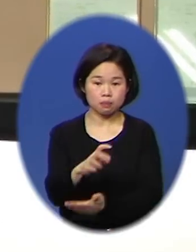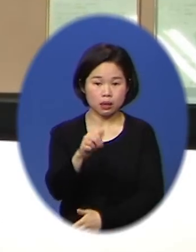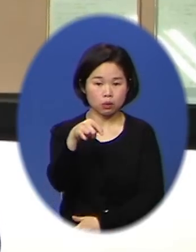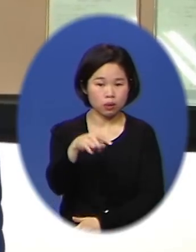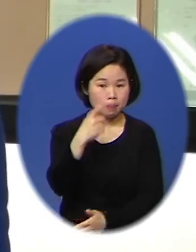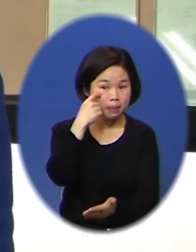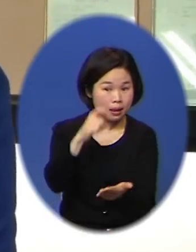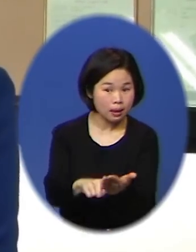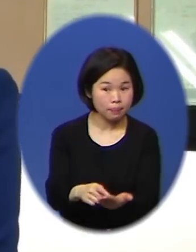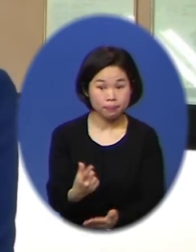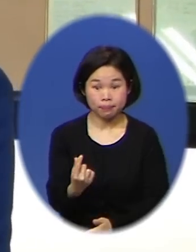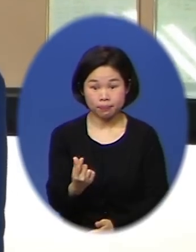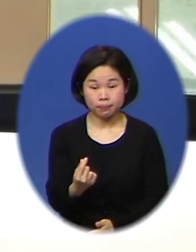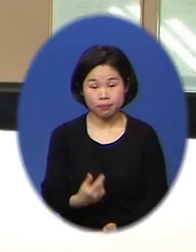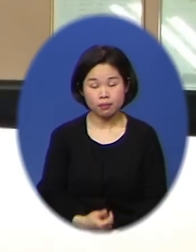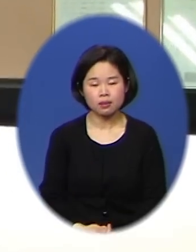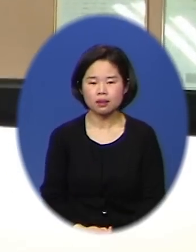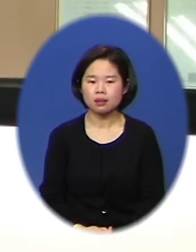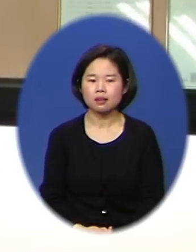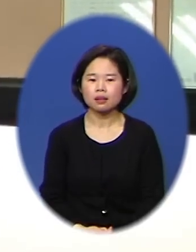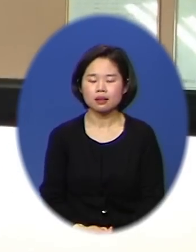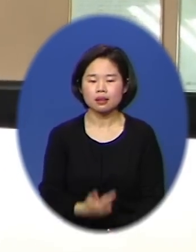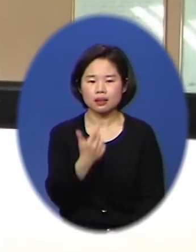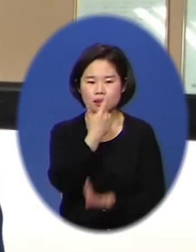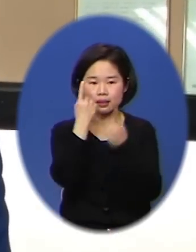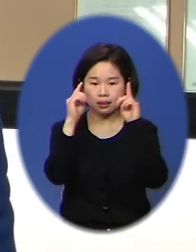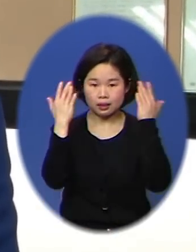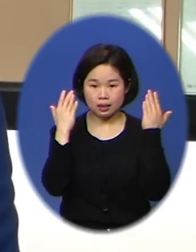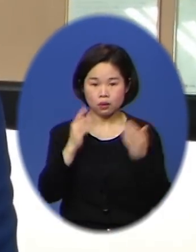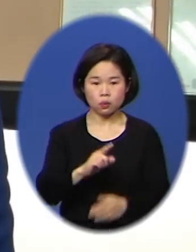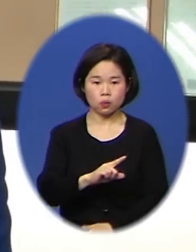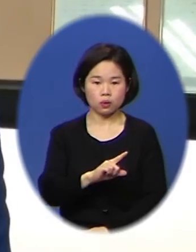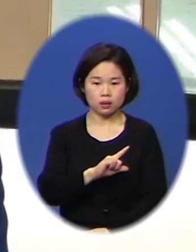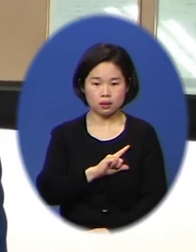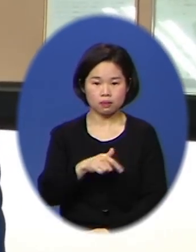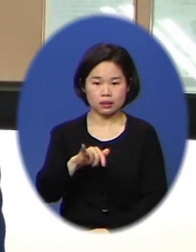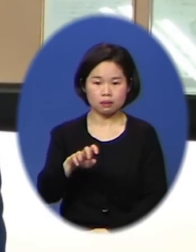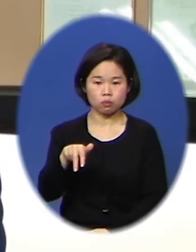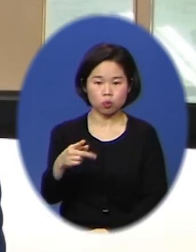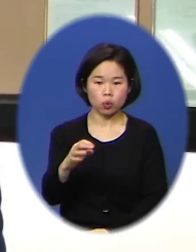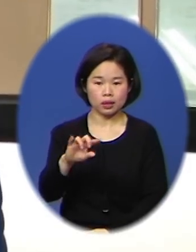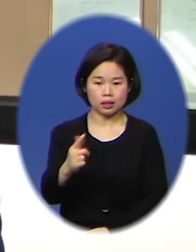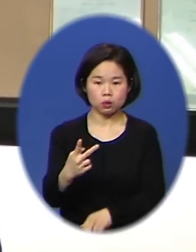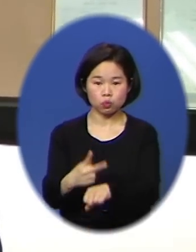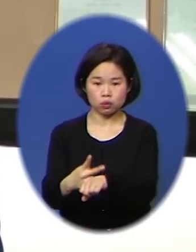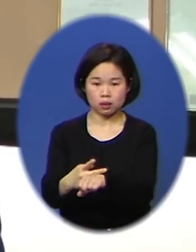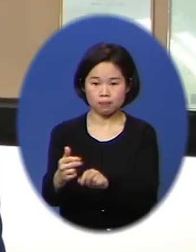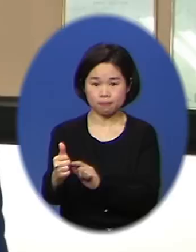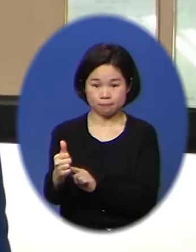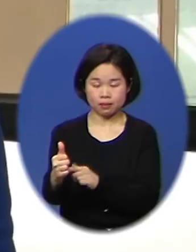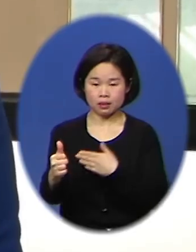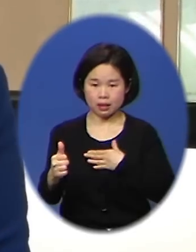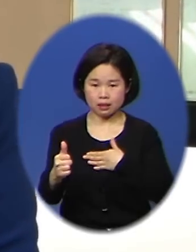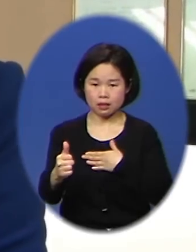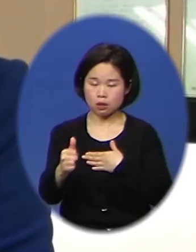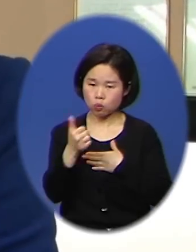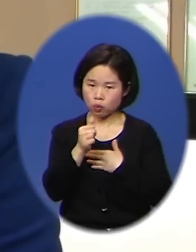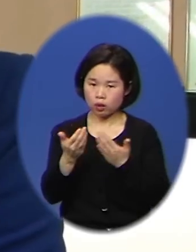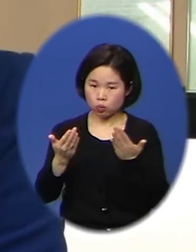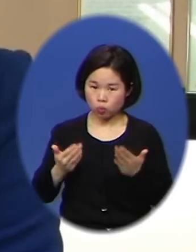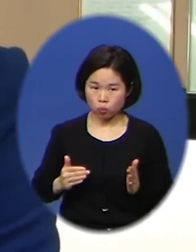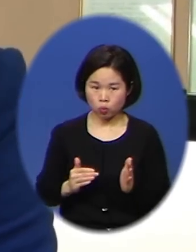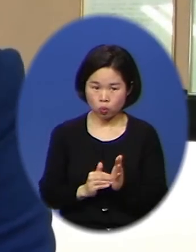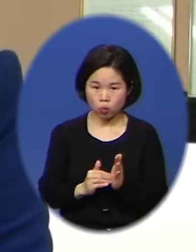거군요. 이제 그 나사렛대 김종인 교수님이라고 교수님이 저희에게 추천하셨고요.